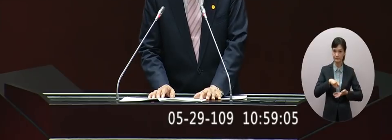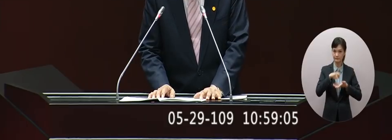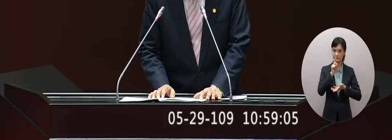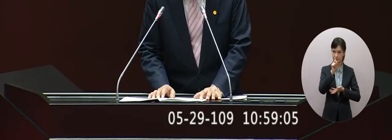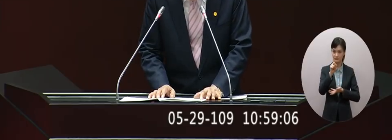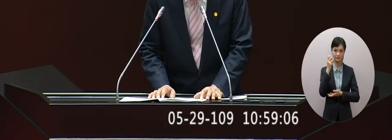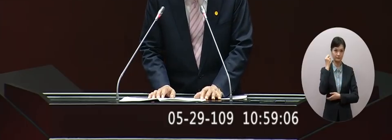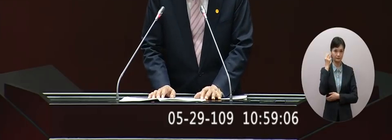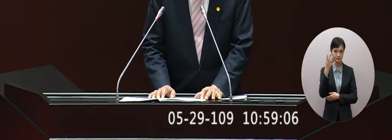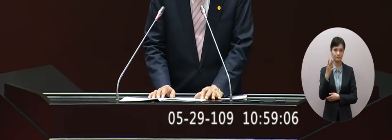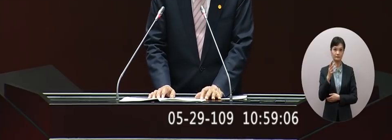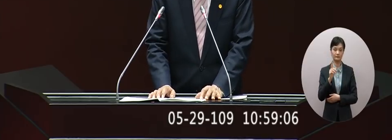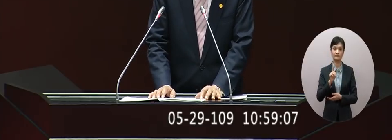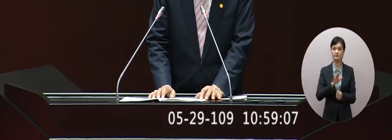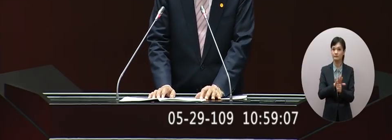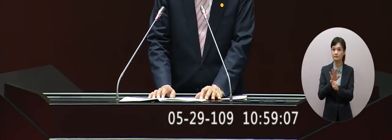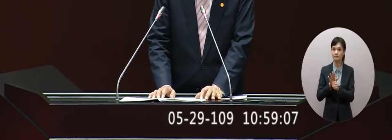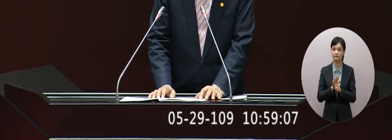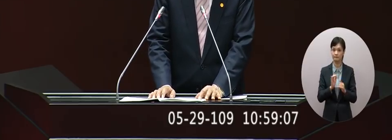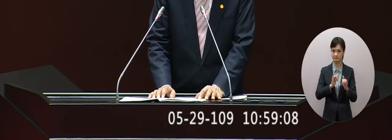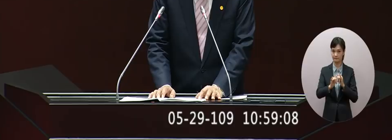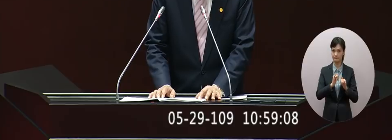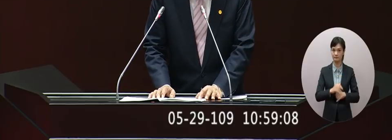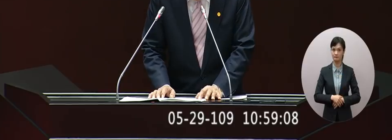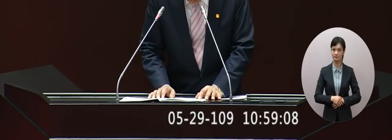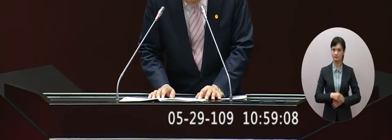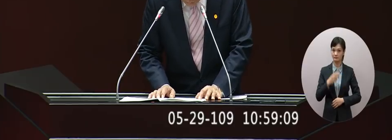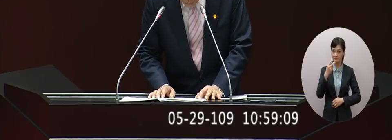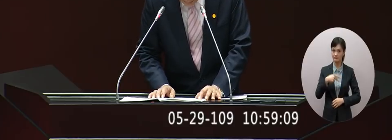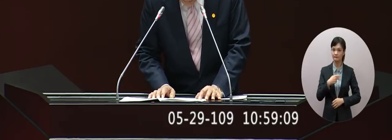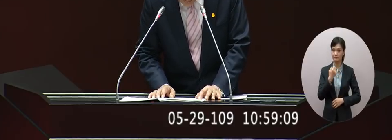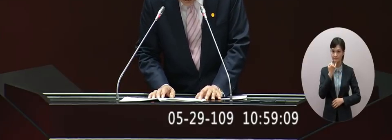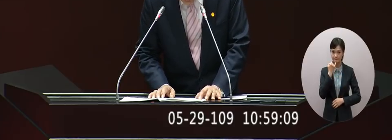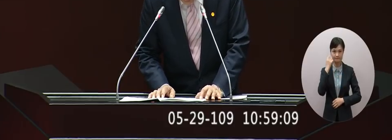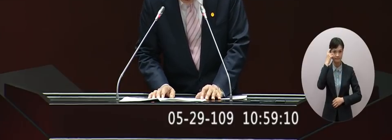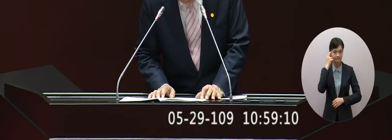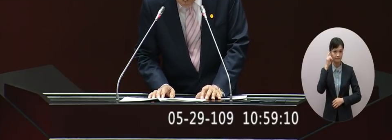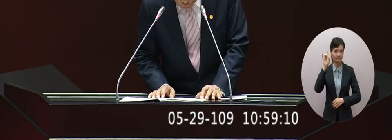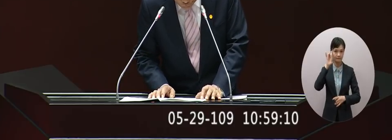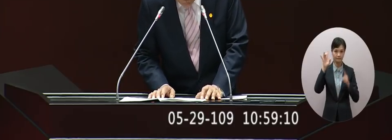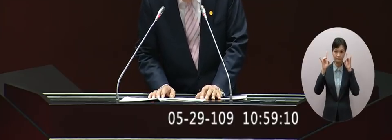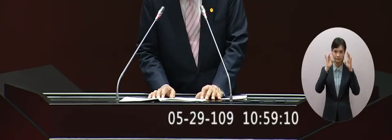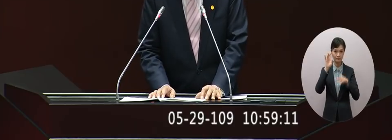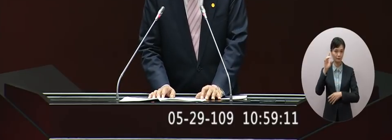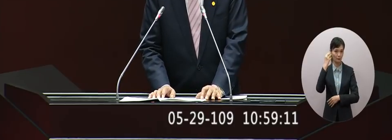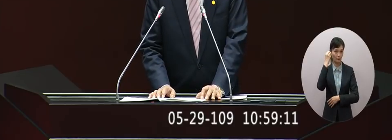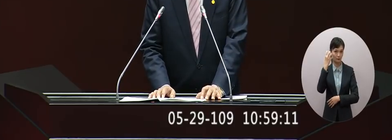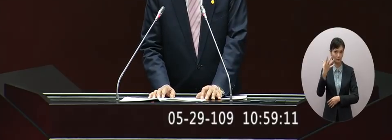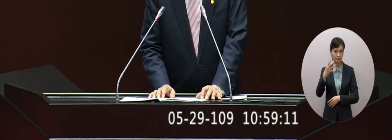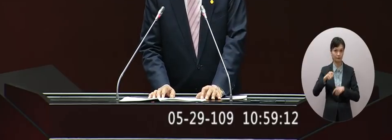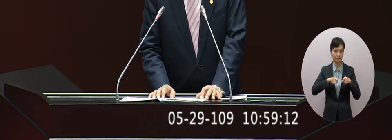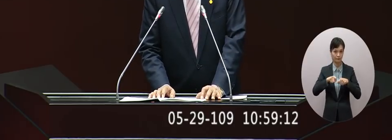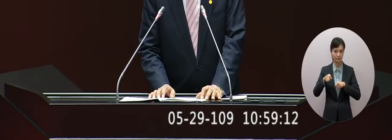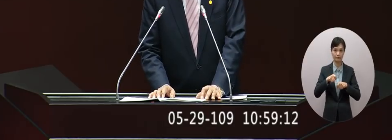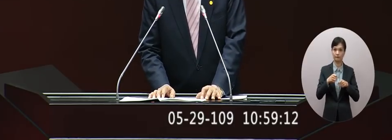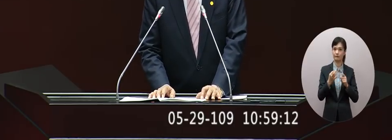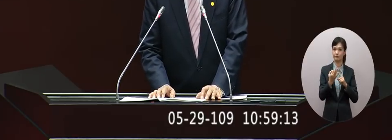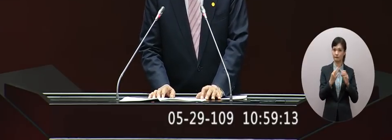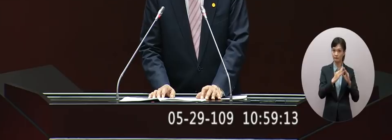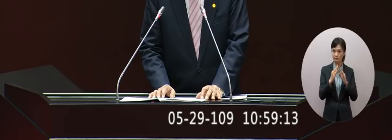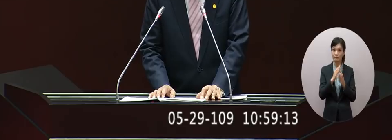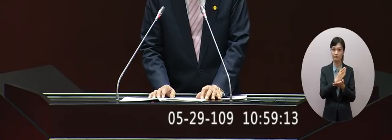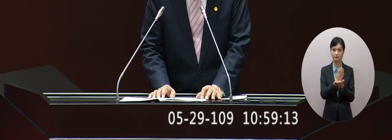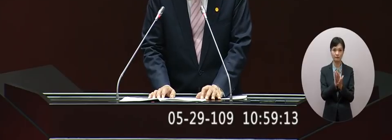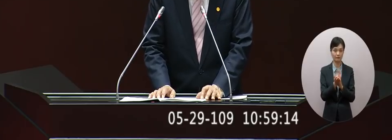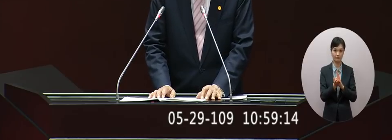战略布局，并导入更融通的创新金融服务，带领国人走